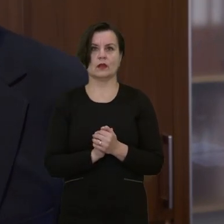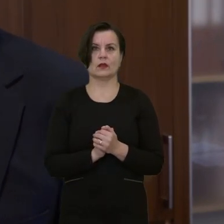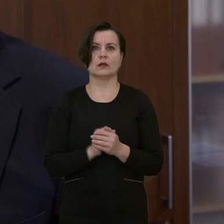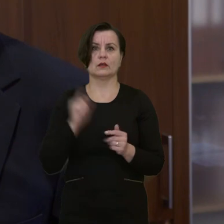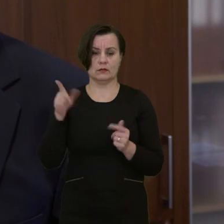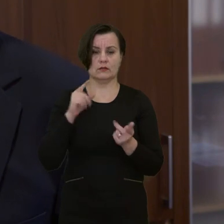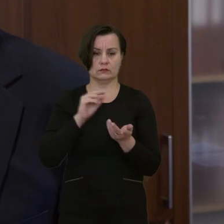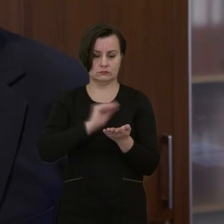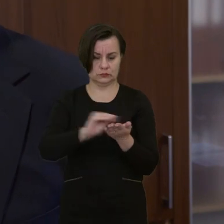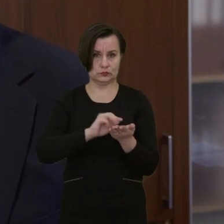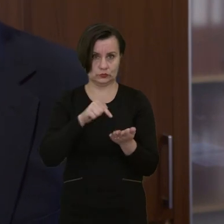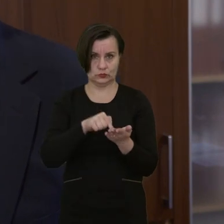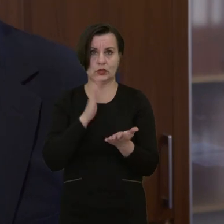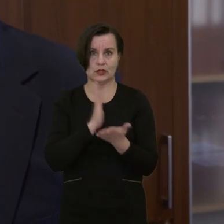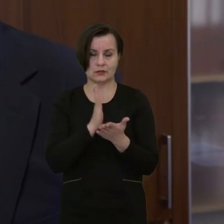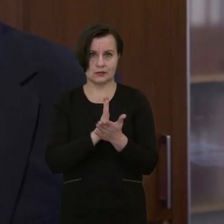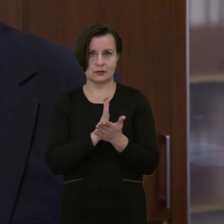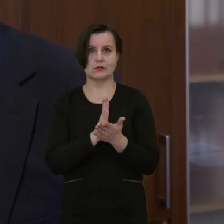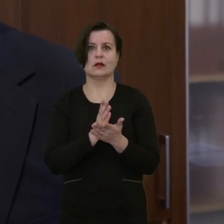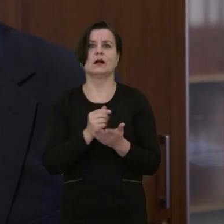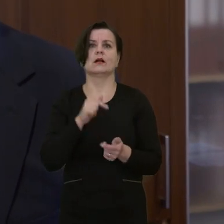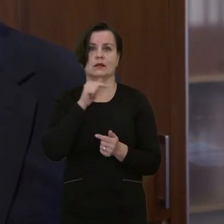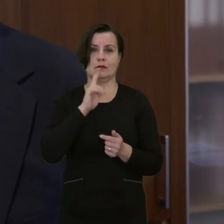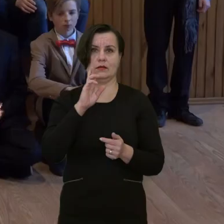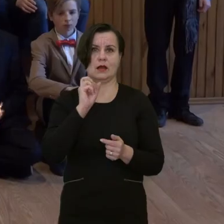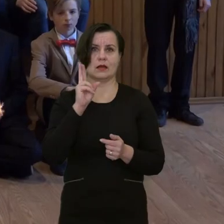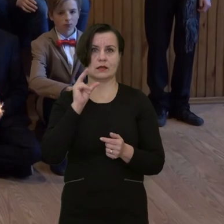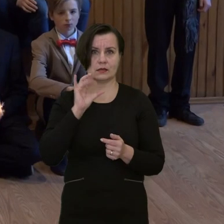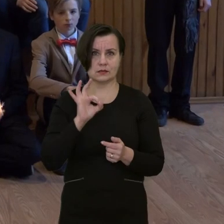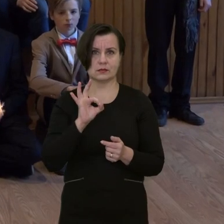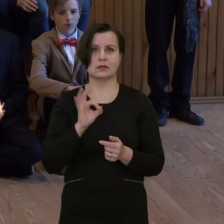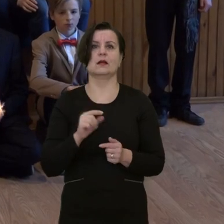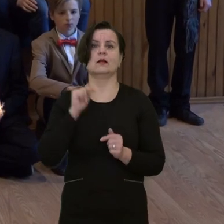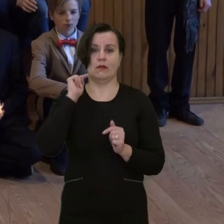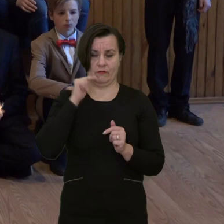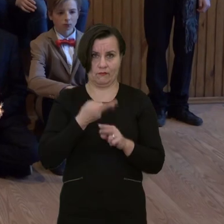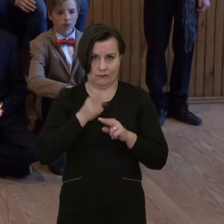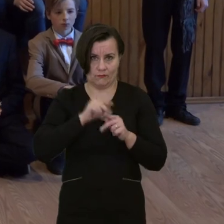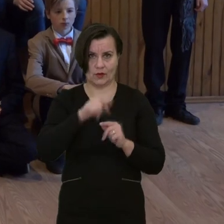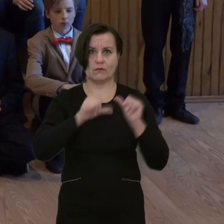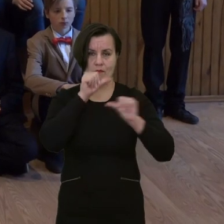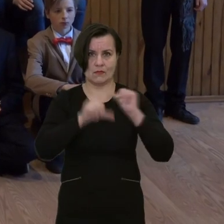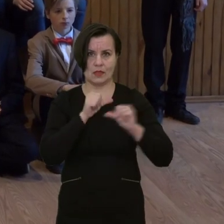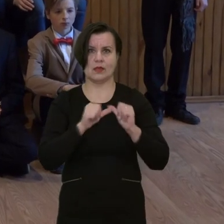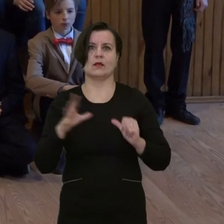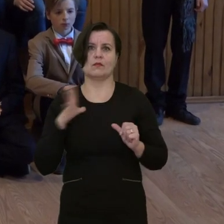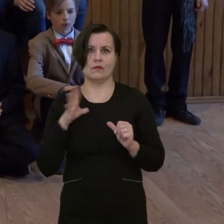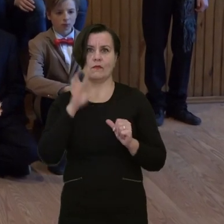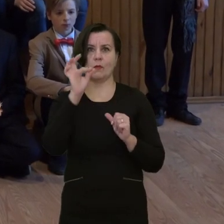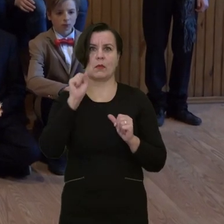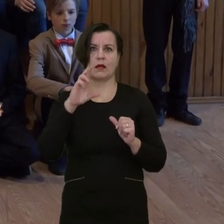būtent vizitacijos metu kaip tik ir buvo užfiksuota, kad čia Krakėse tais metais veikia